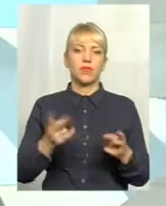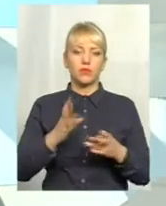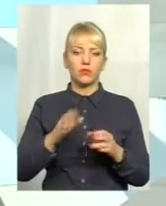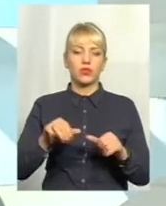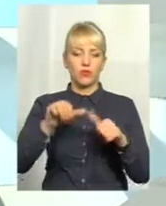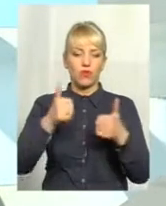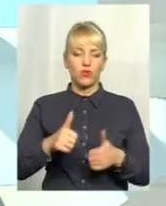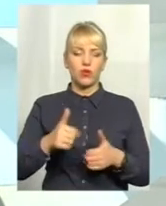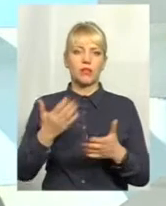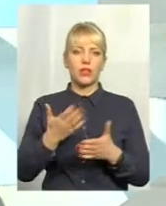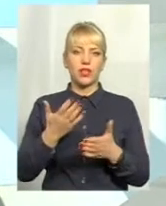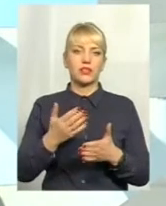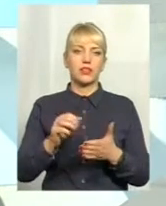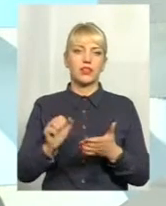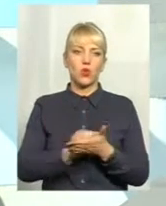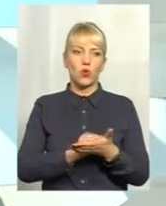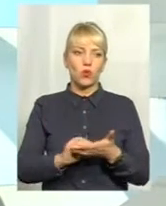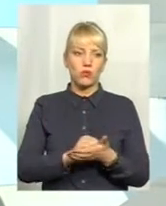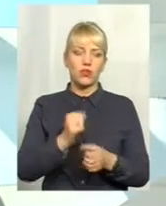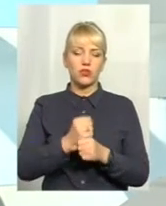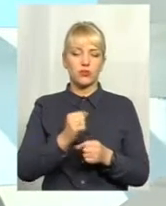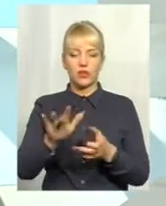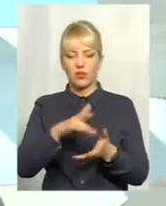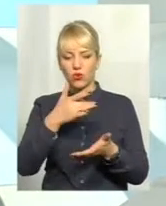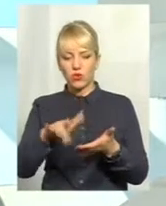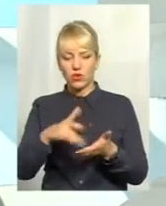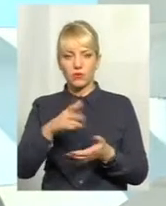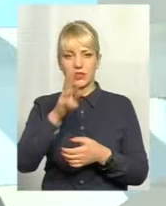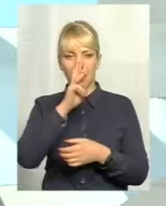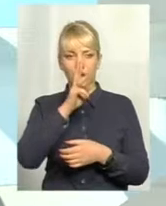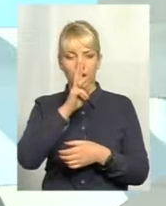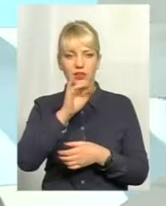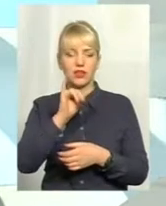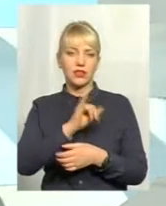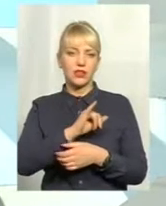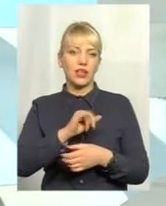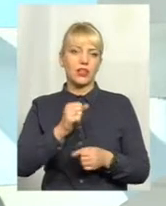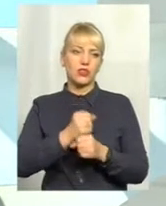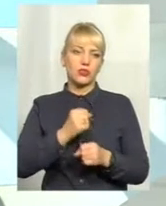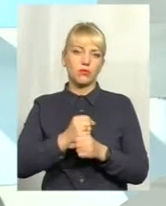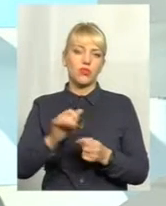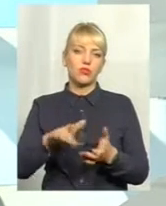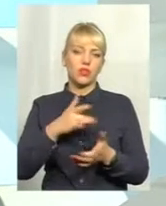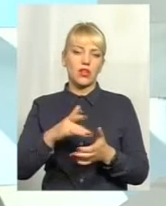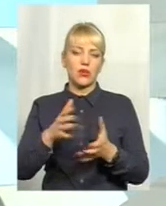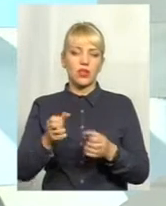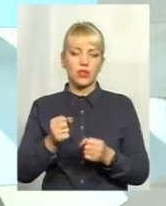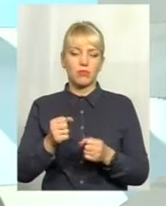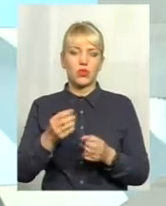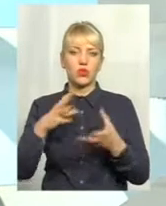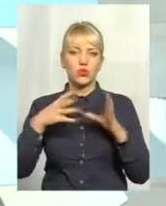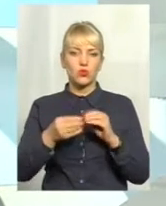оформити, ну, певні письмові документи, тобто зробити розрахунок заробітної плати і зробити розрахунок, отримати